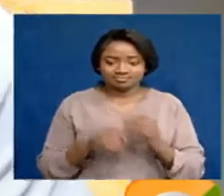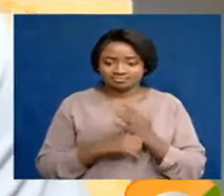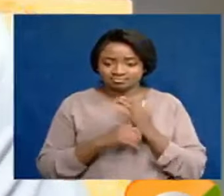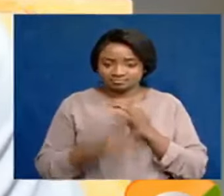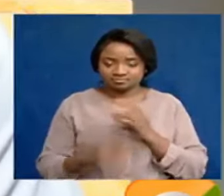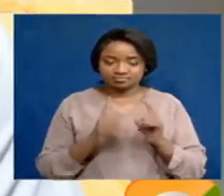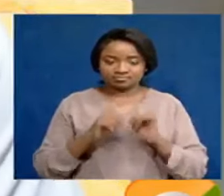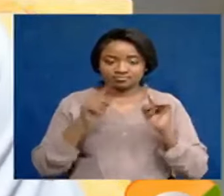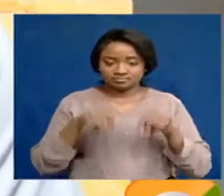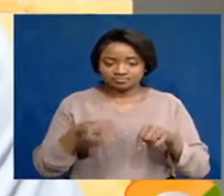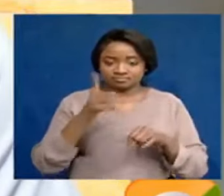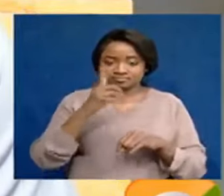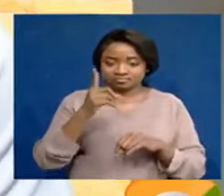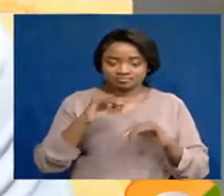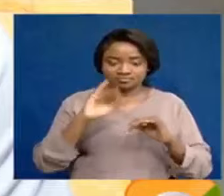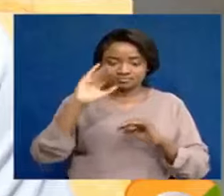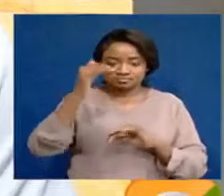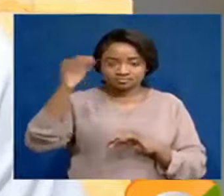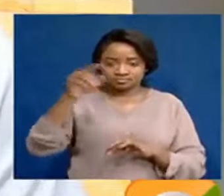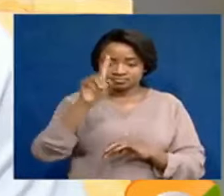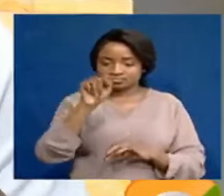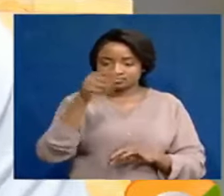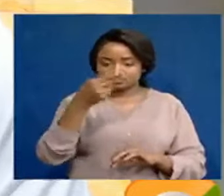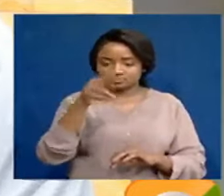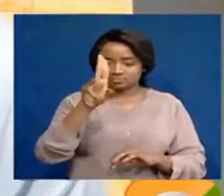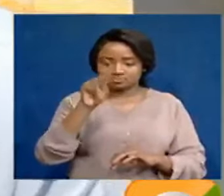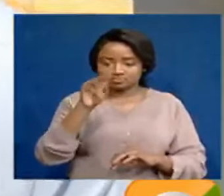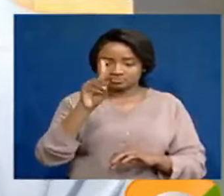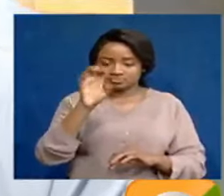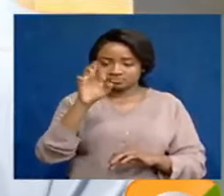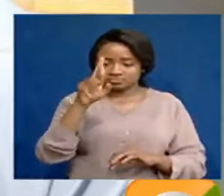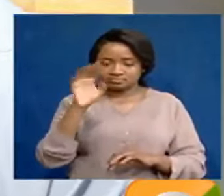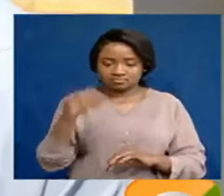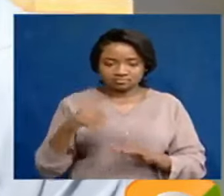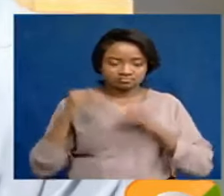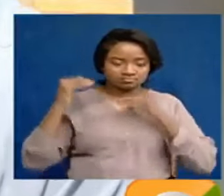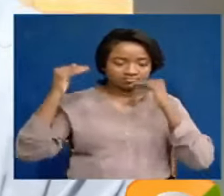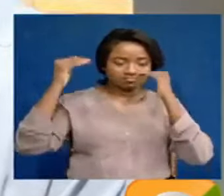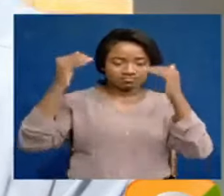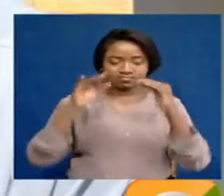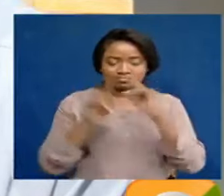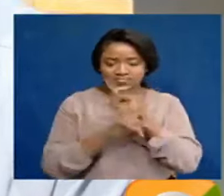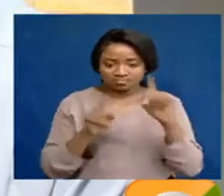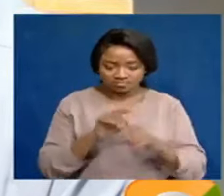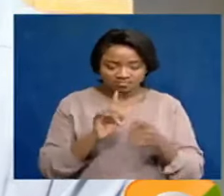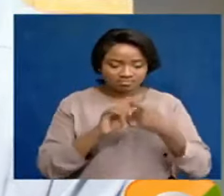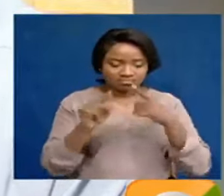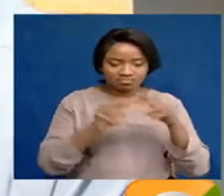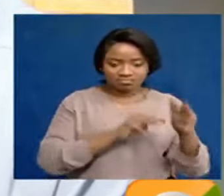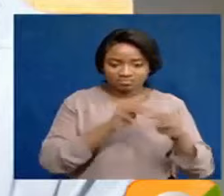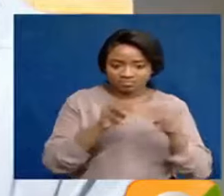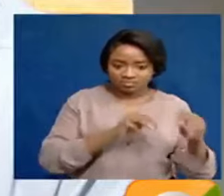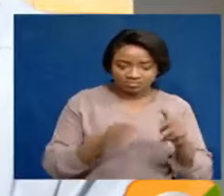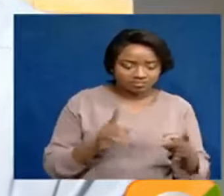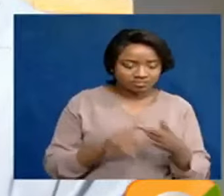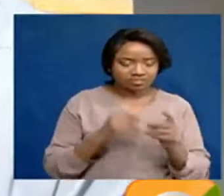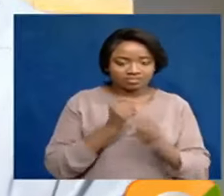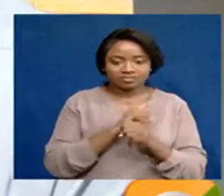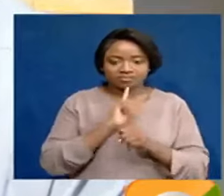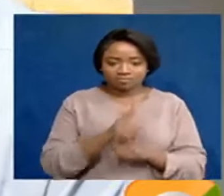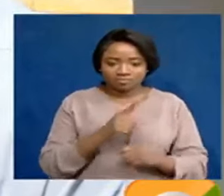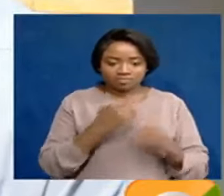the Nairobi City Thunder did is they came in and took everything sort of to another level in terms of management, making sure the players felt